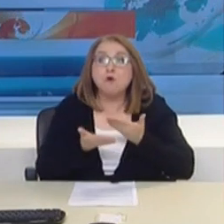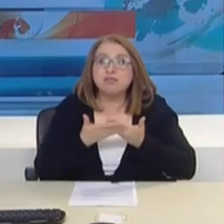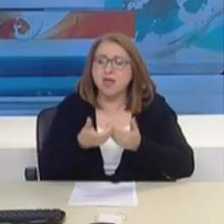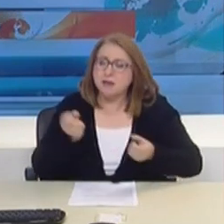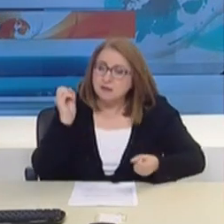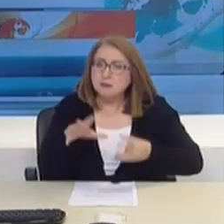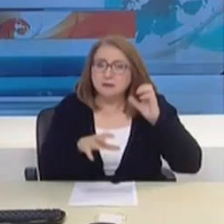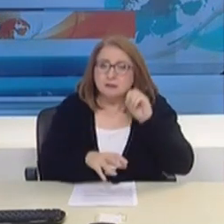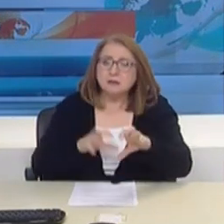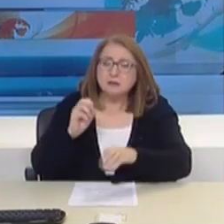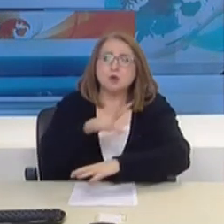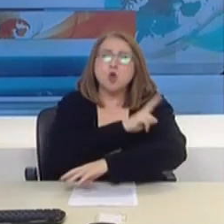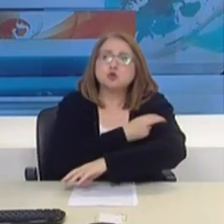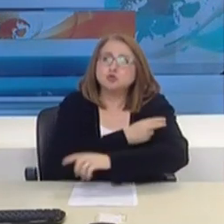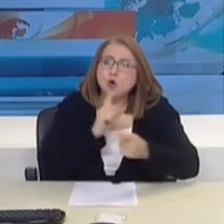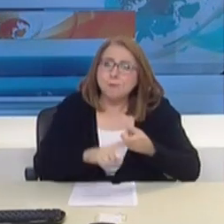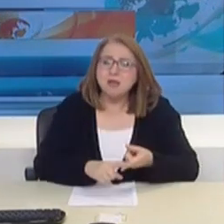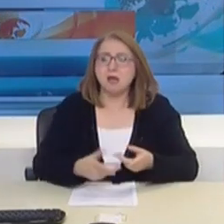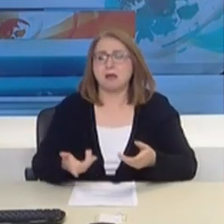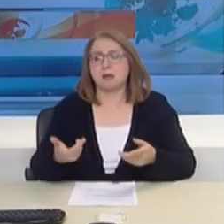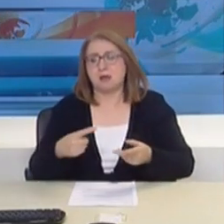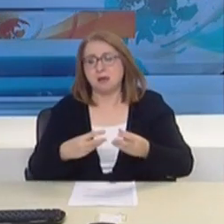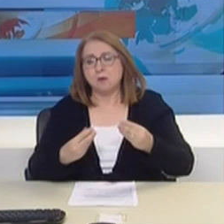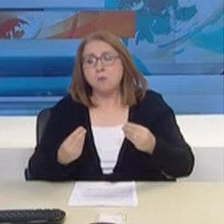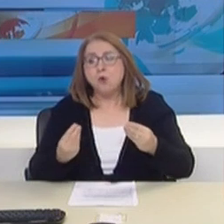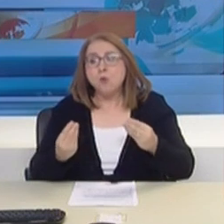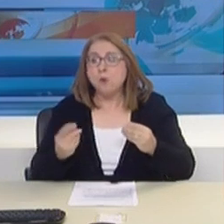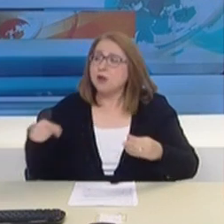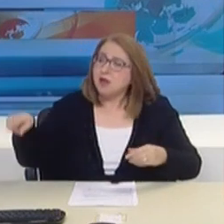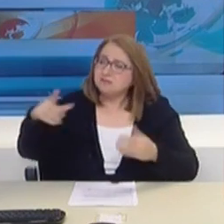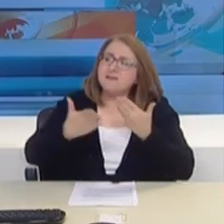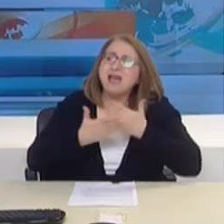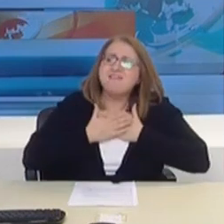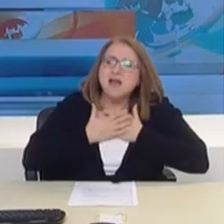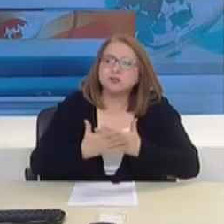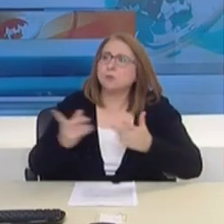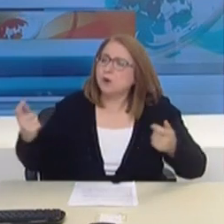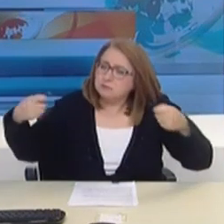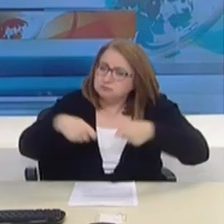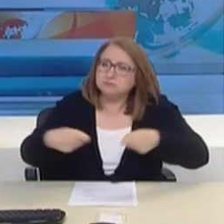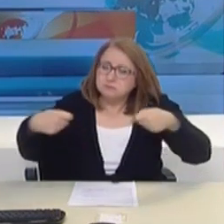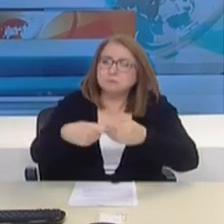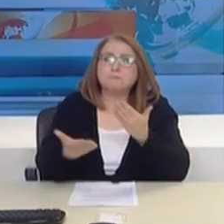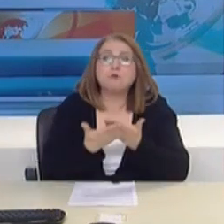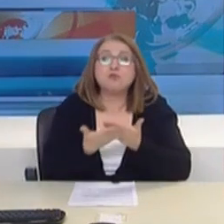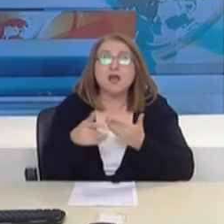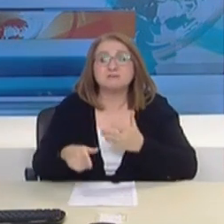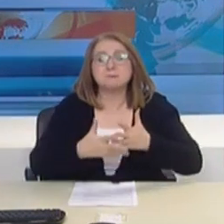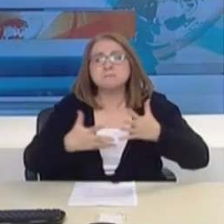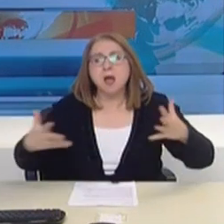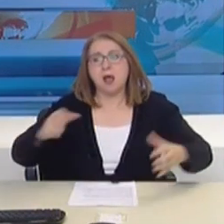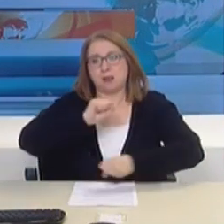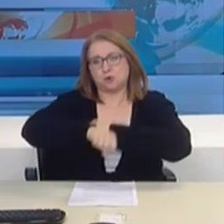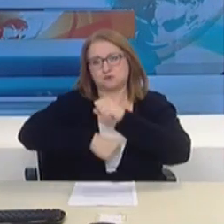Σύστημα Υγείας, στα νοσοκομεία μας, συμβάλλοντας σε αυτή τη μεγάλη εθνική προσπάθεια. Σε αυτή τη μάχη, κυρίες και κύριοι, δεν